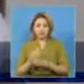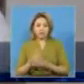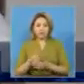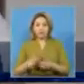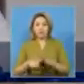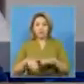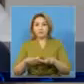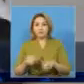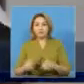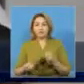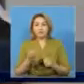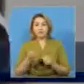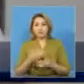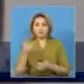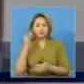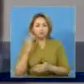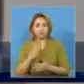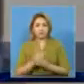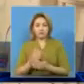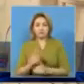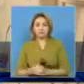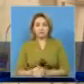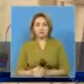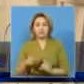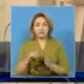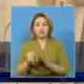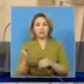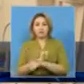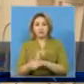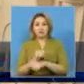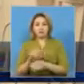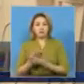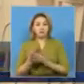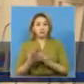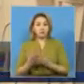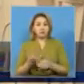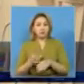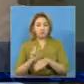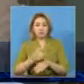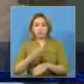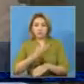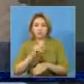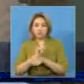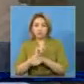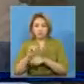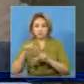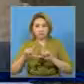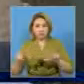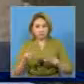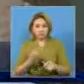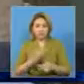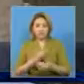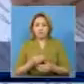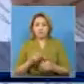собой постель и игрушки. Постоянно проводится мониторинг. Среди воспитанников немало и тех, кто очень хочет учиться в школе и, несмотря